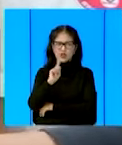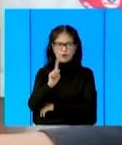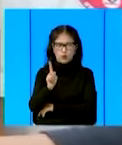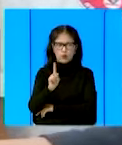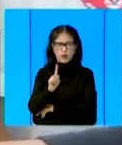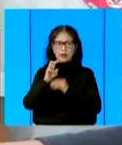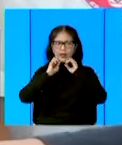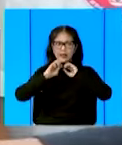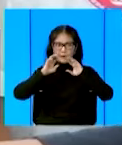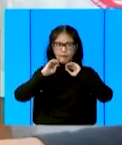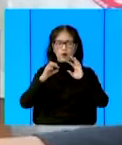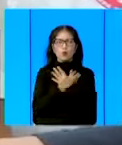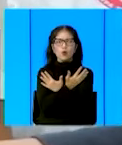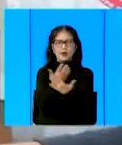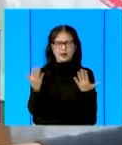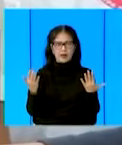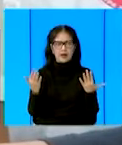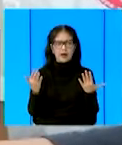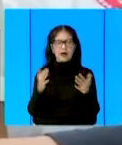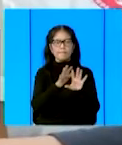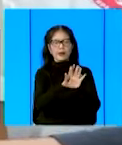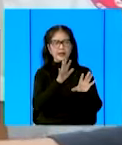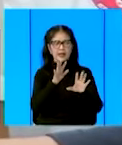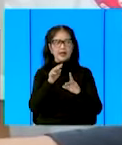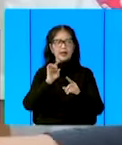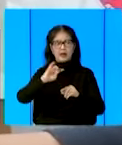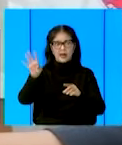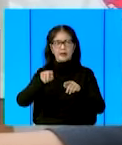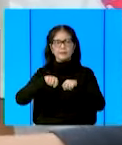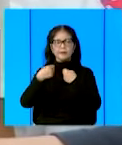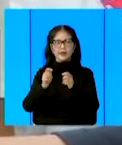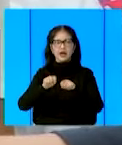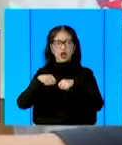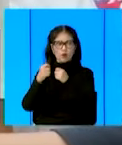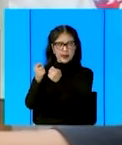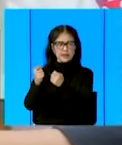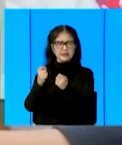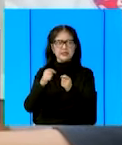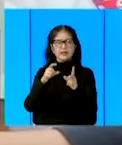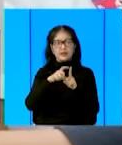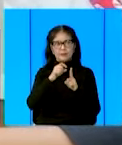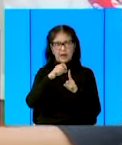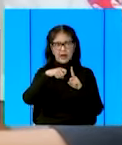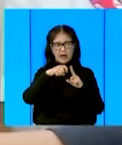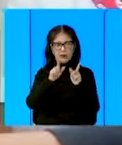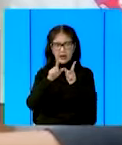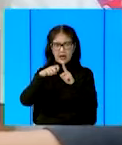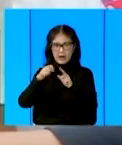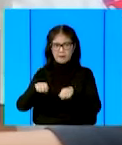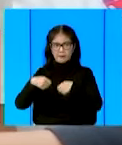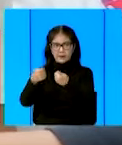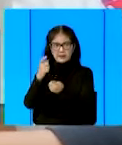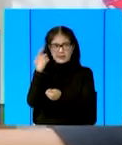di samping masyarakat adalah kepada partai-partai yang memberikan rekom dalam bentuk B1 KWK untuk tidak diberikan kepada